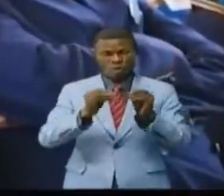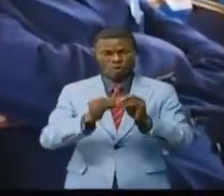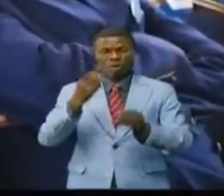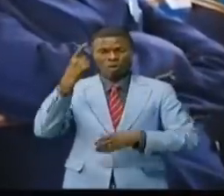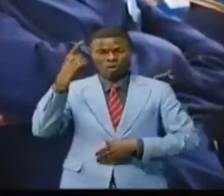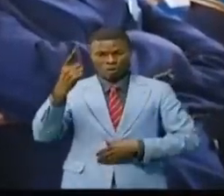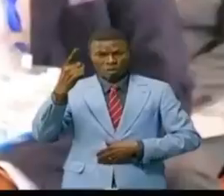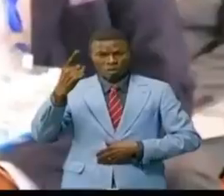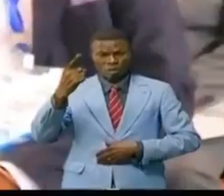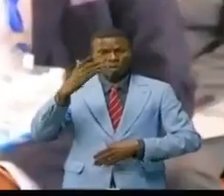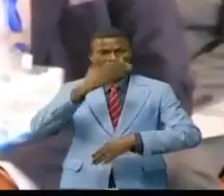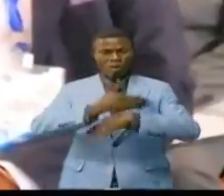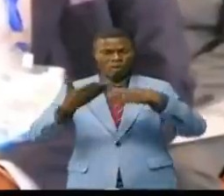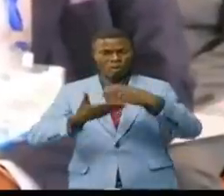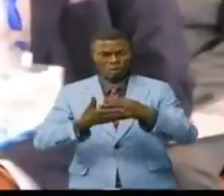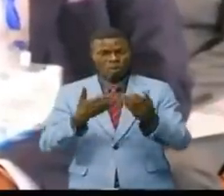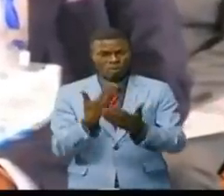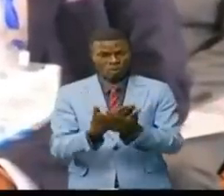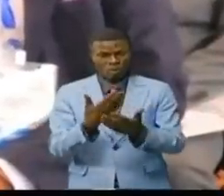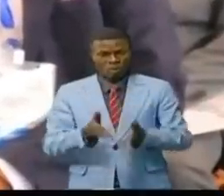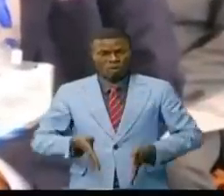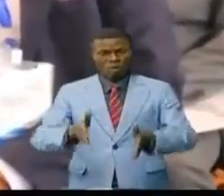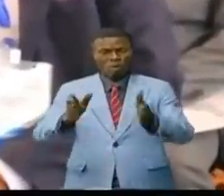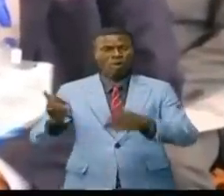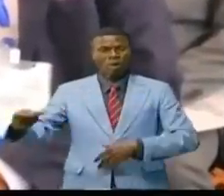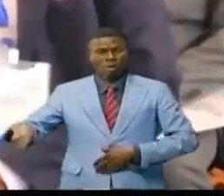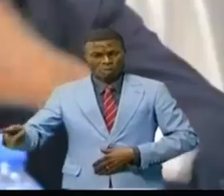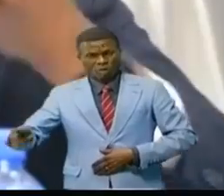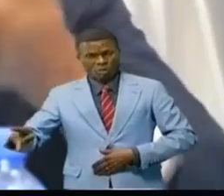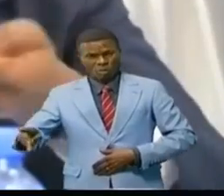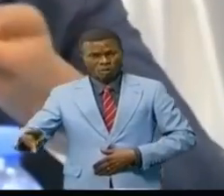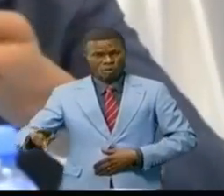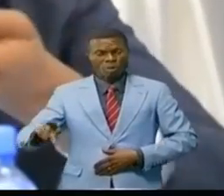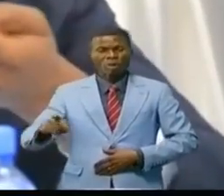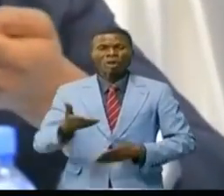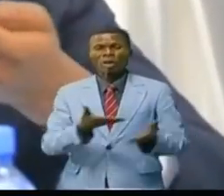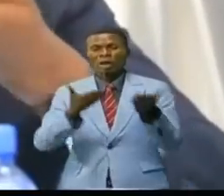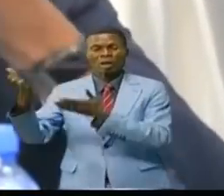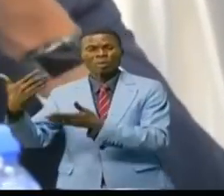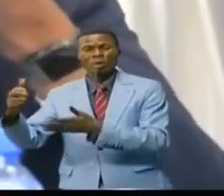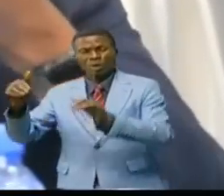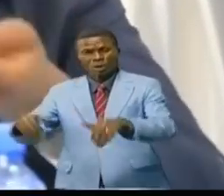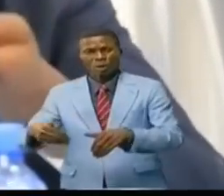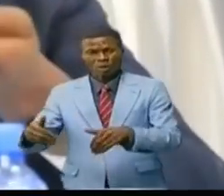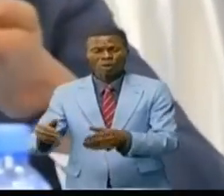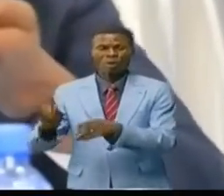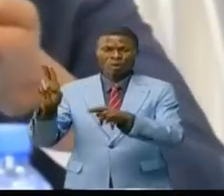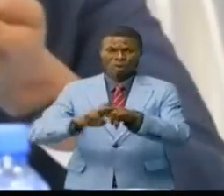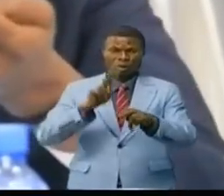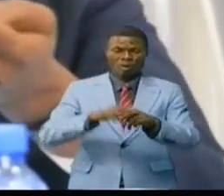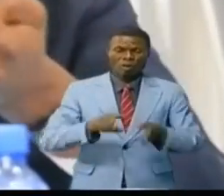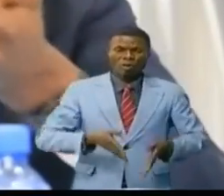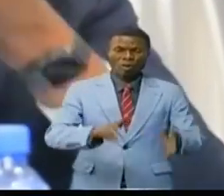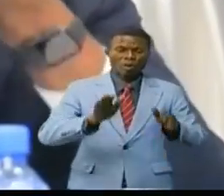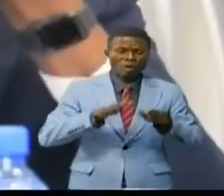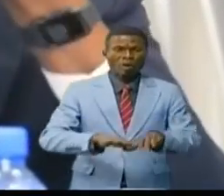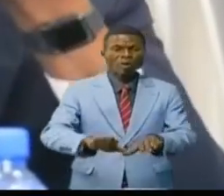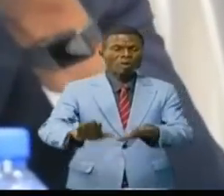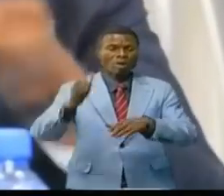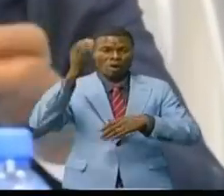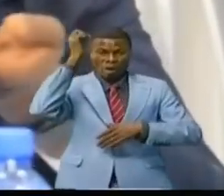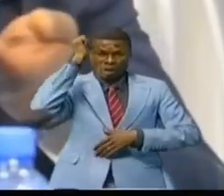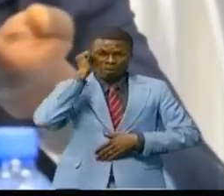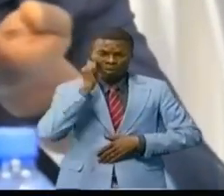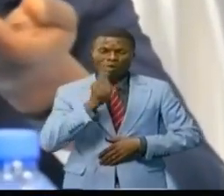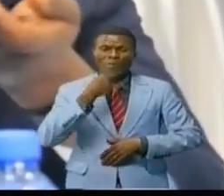1, aménager plutôt les routes provinciales, celles des dessertes agricoles et l'usage des voies navigables. Il a